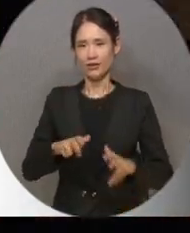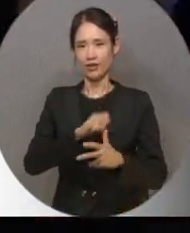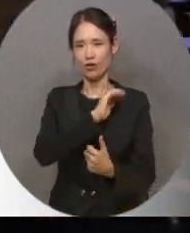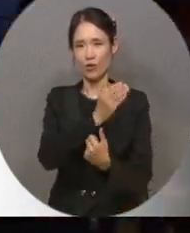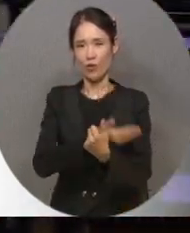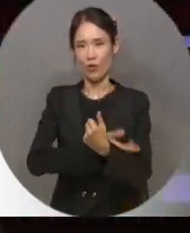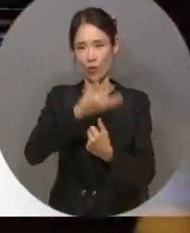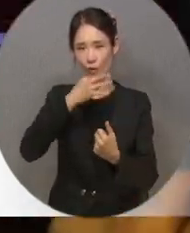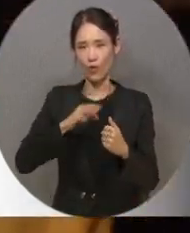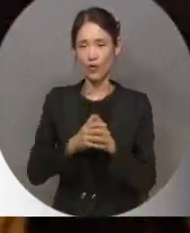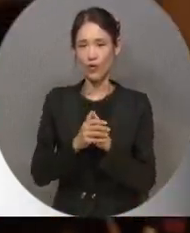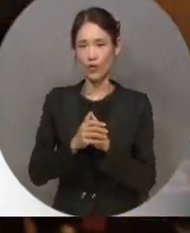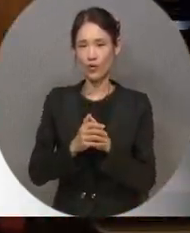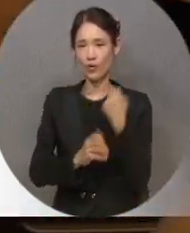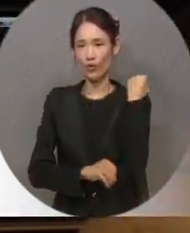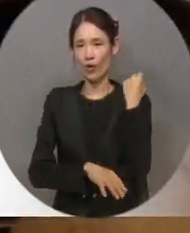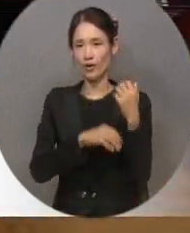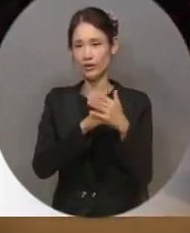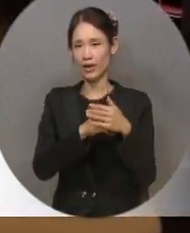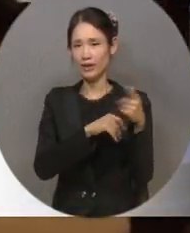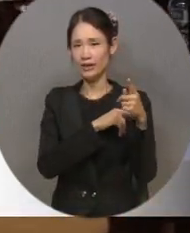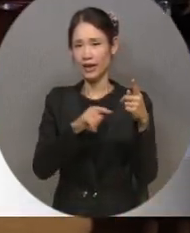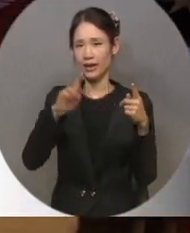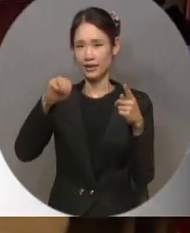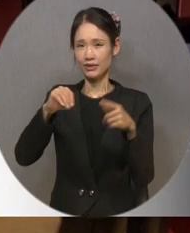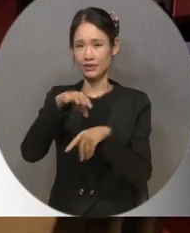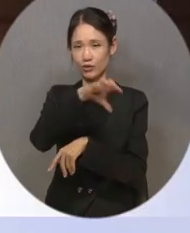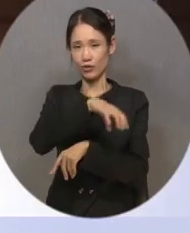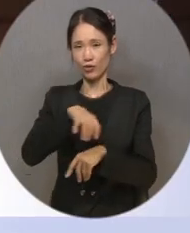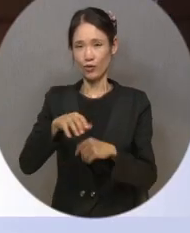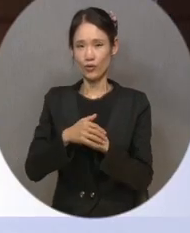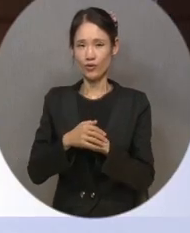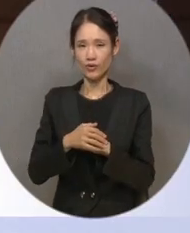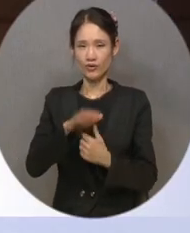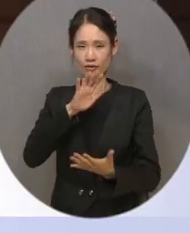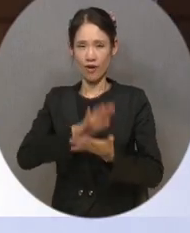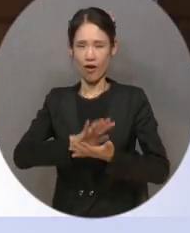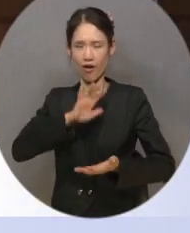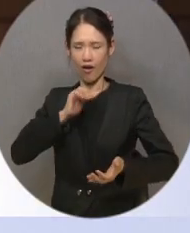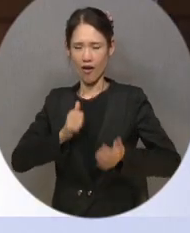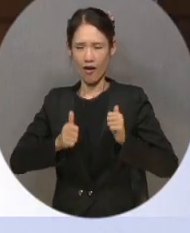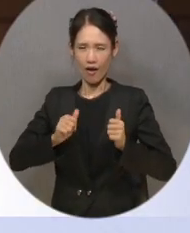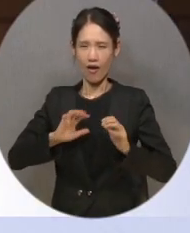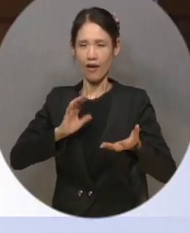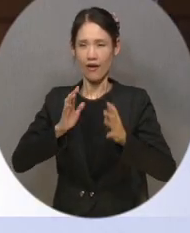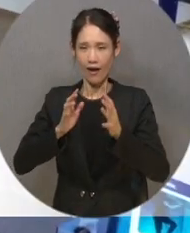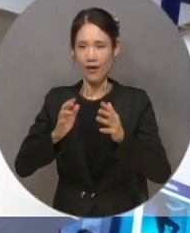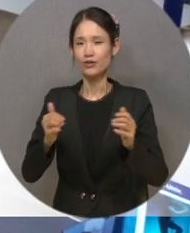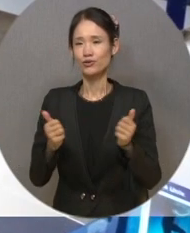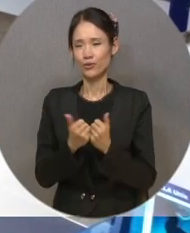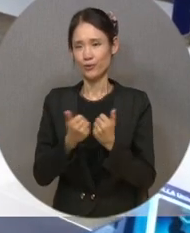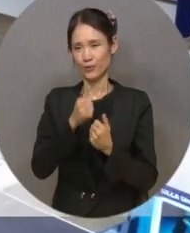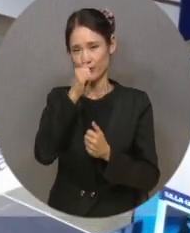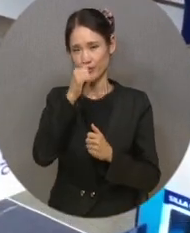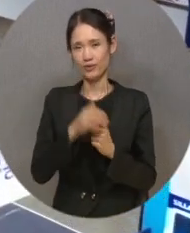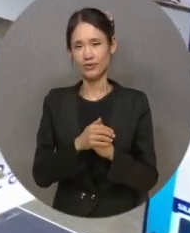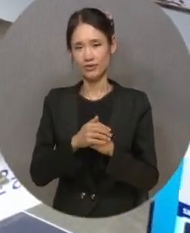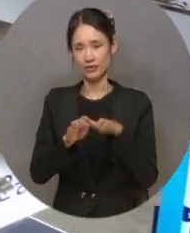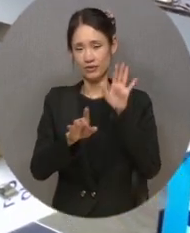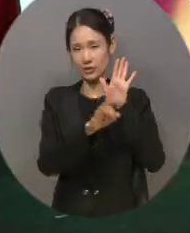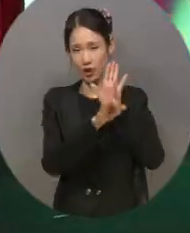디지털 기술 등과 관련한 원탁회의와 병행 세션 등이 펼쳐지며 열띤 논의의 장이 펼쳐졌습니다 또